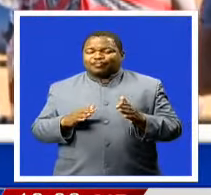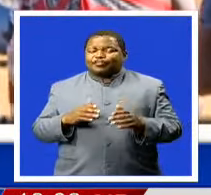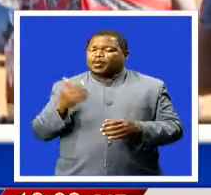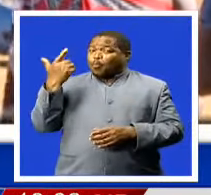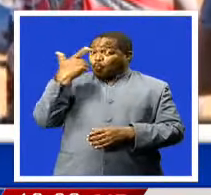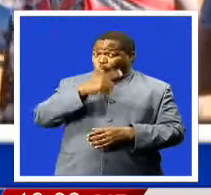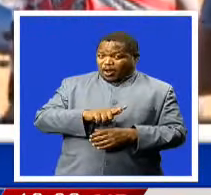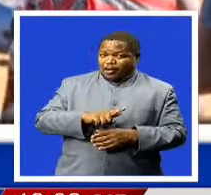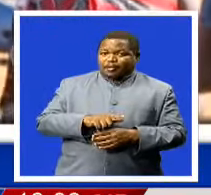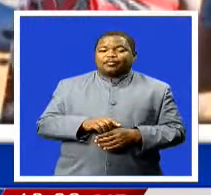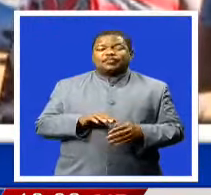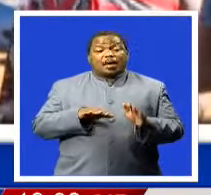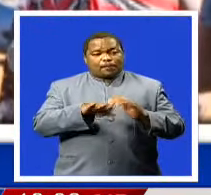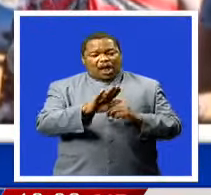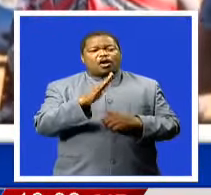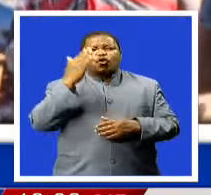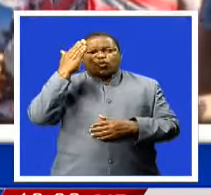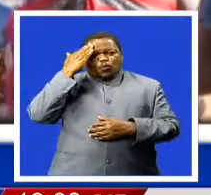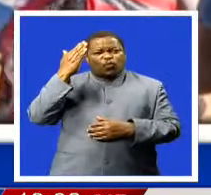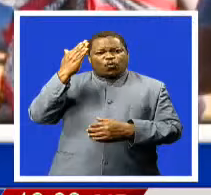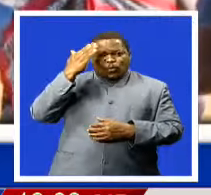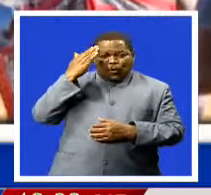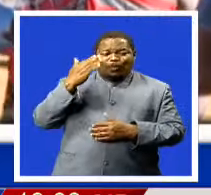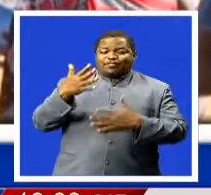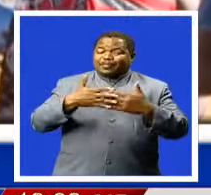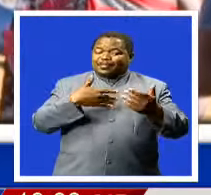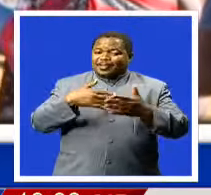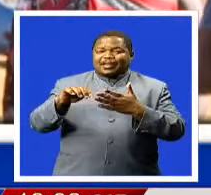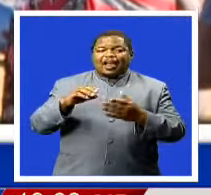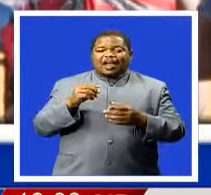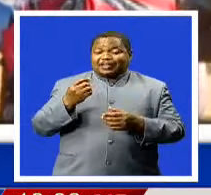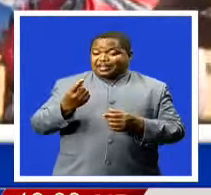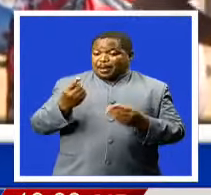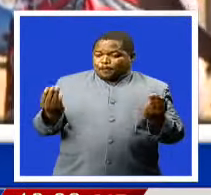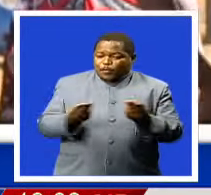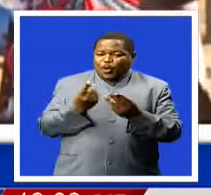Ingozi yakangwane yahlanganiswa nguNkulunkulu kusukela kusomhlolo.